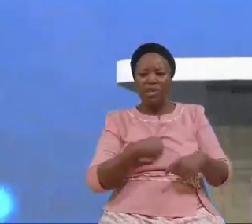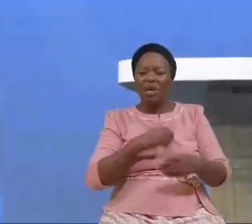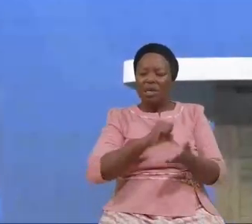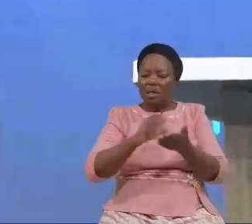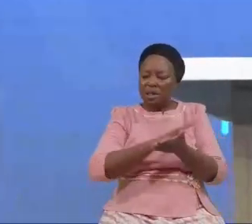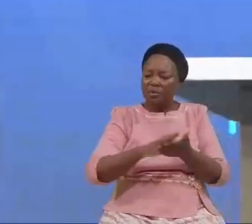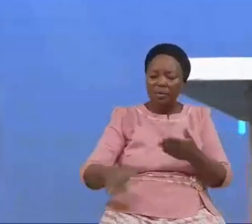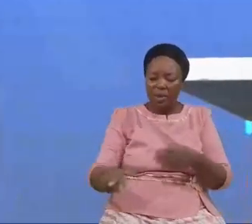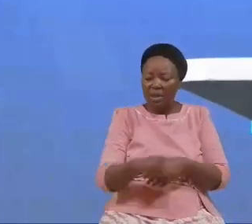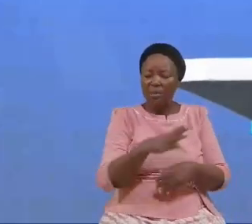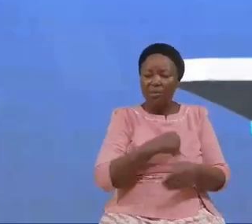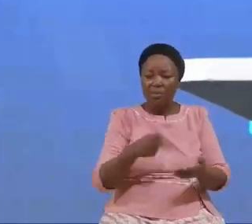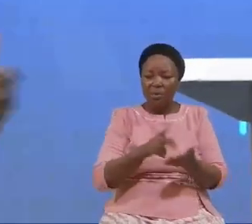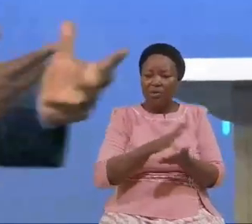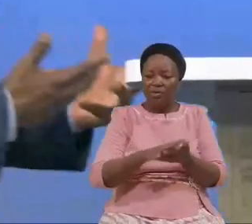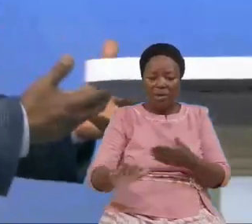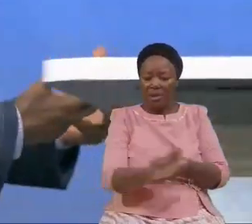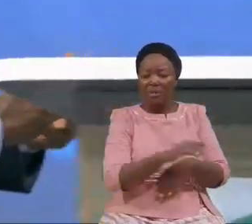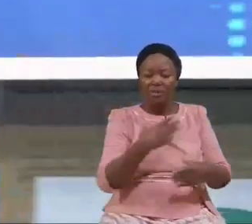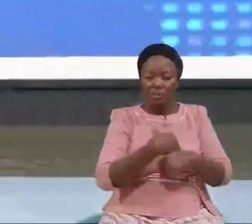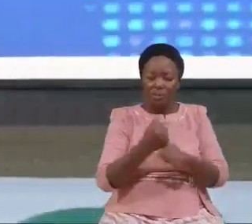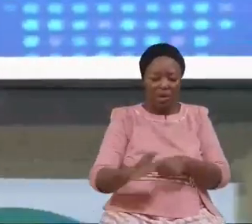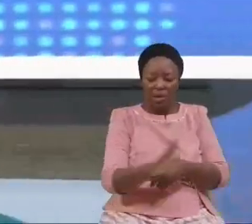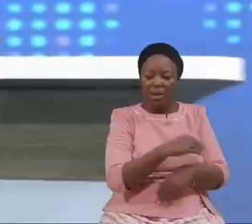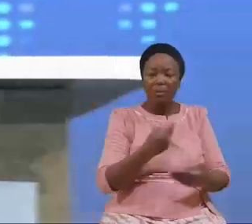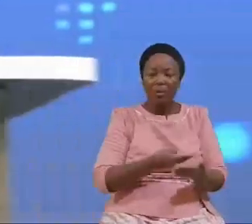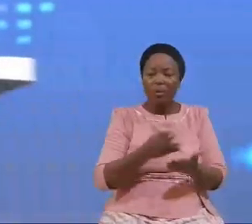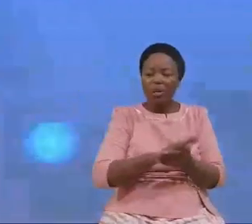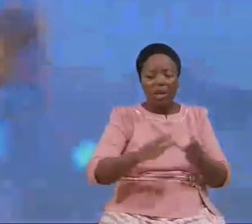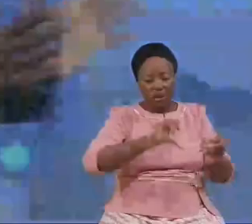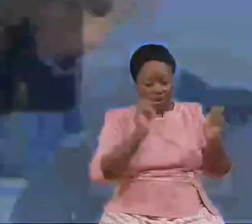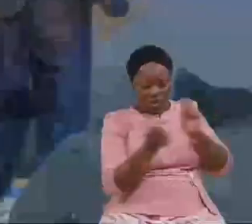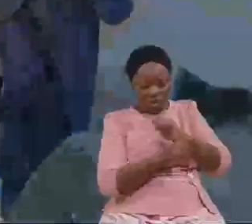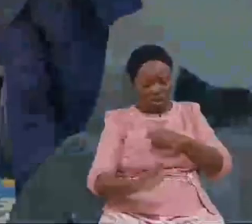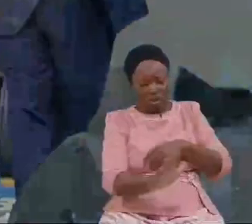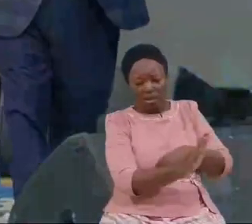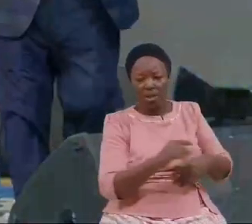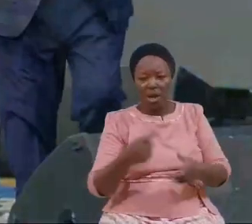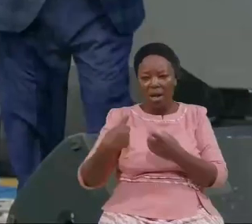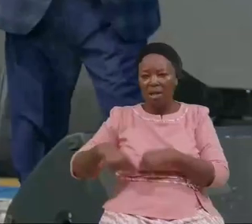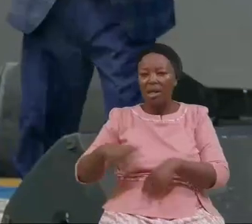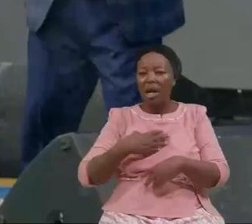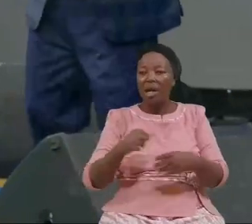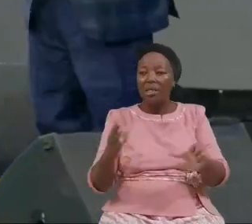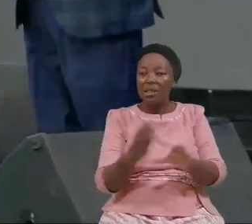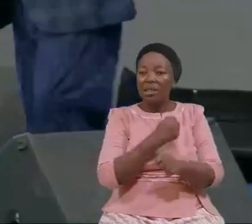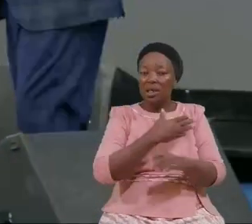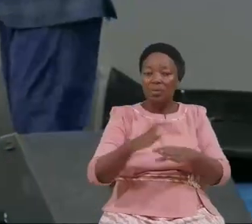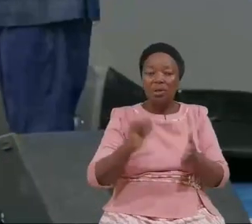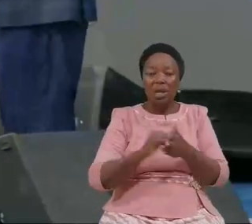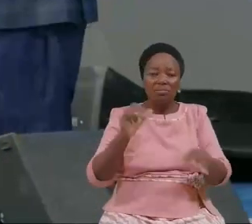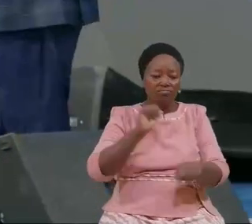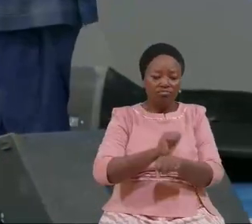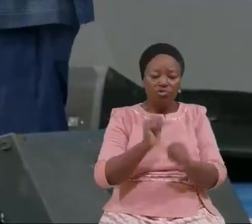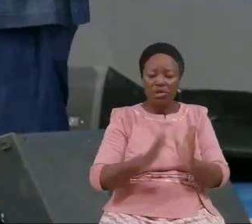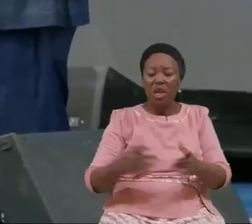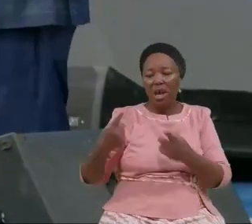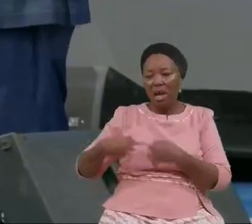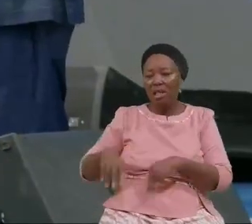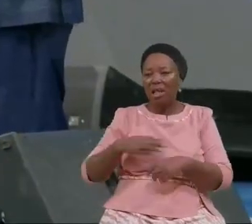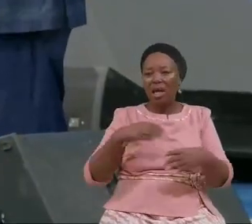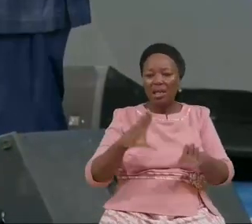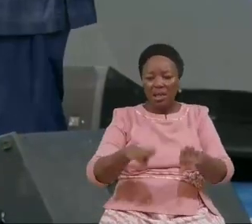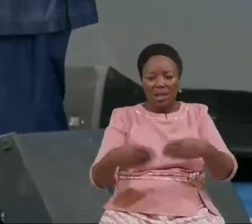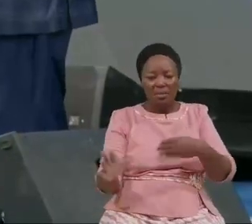purifie les rend les saints change le cœur haute le cœur de pierre et